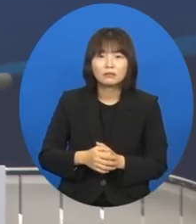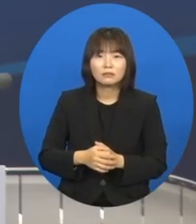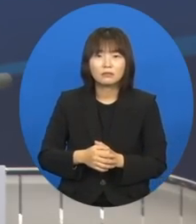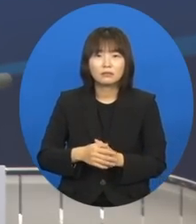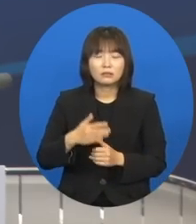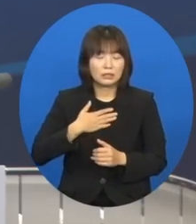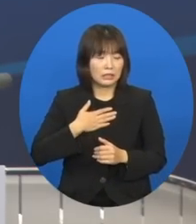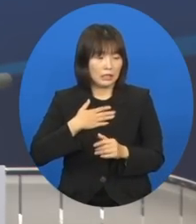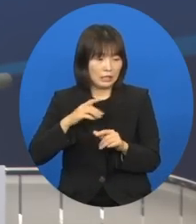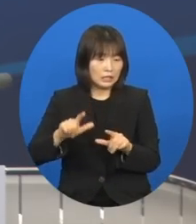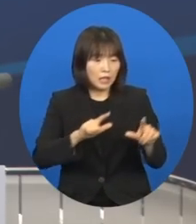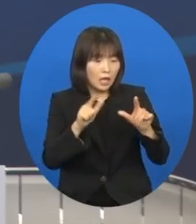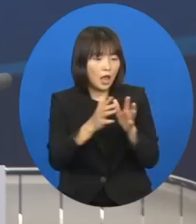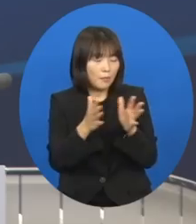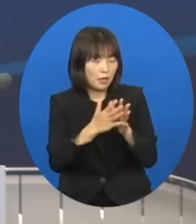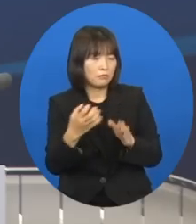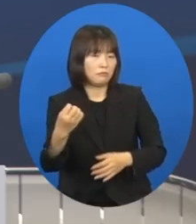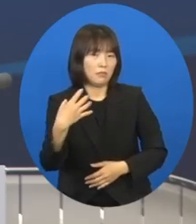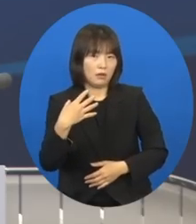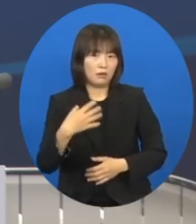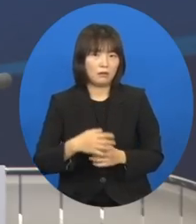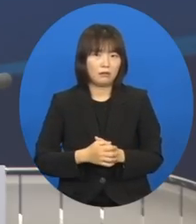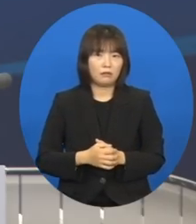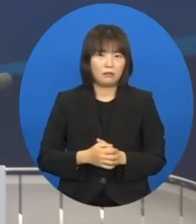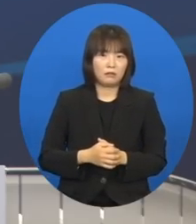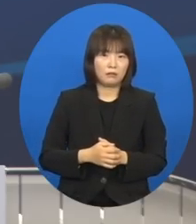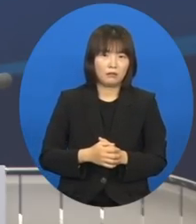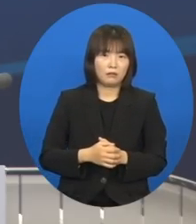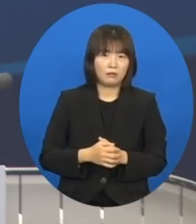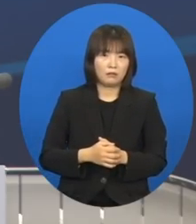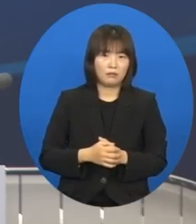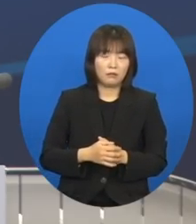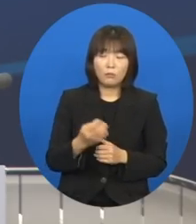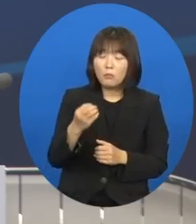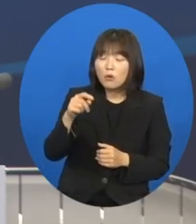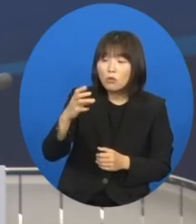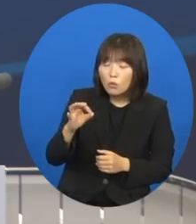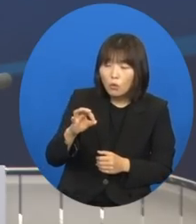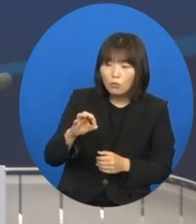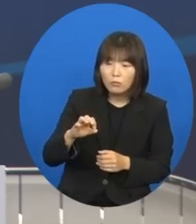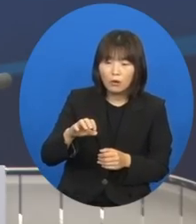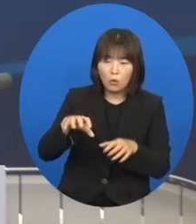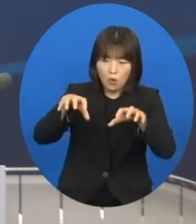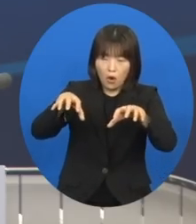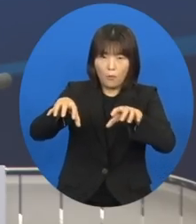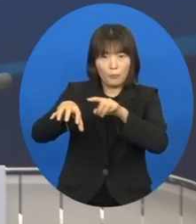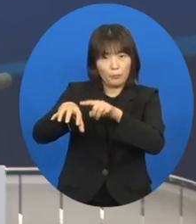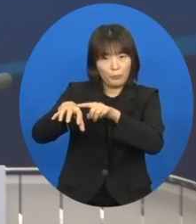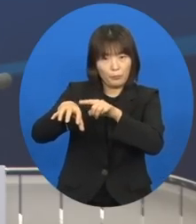사는 아파트. 몇 동이세요? 바로 옆동. 너무 이상하잖아요. 그래서 제가